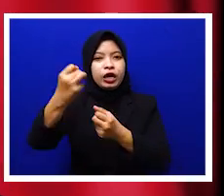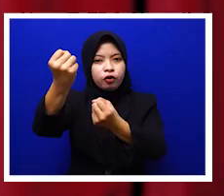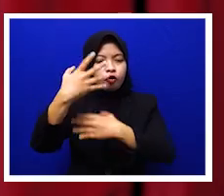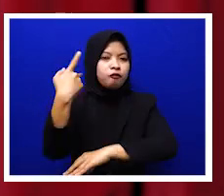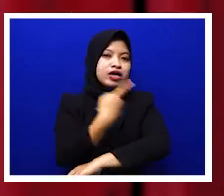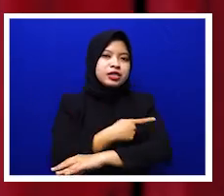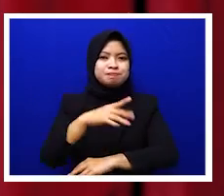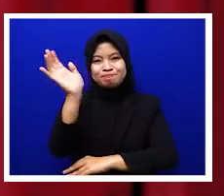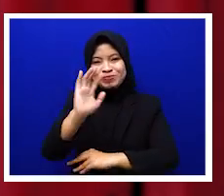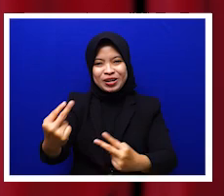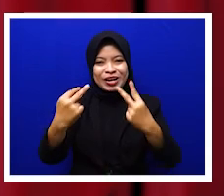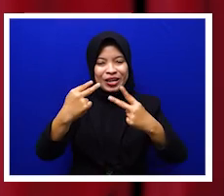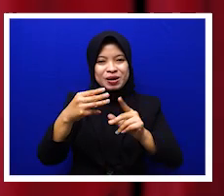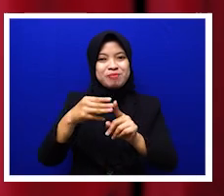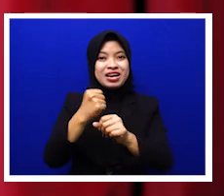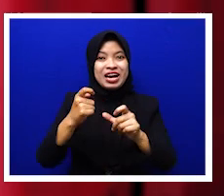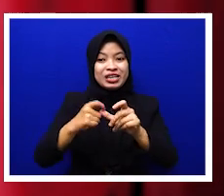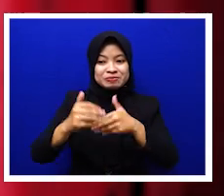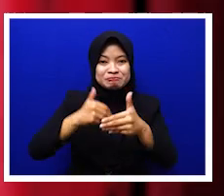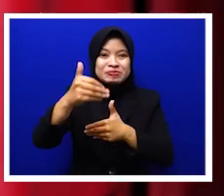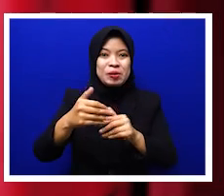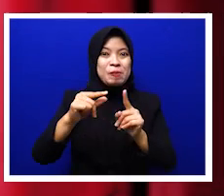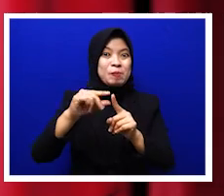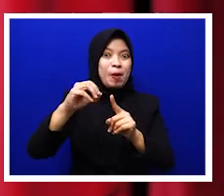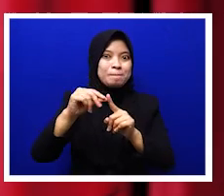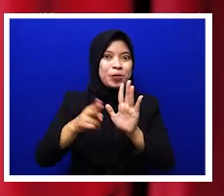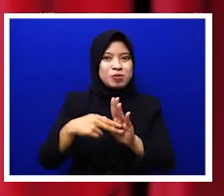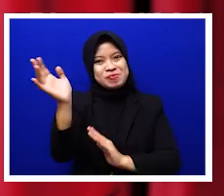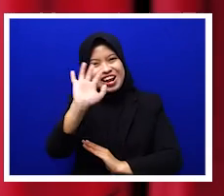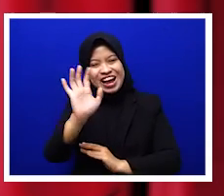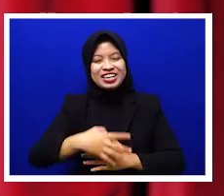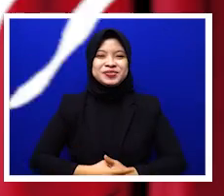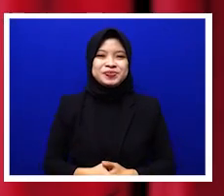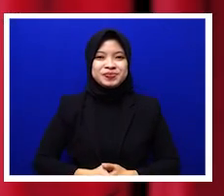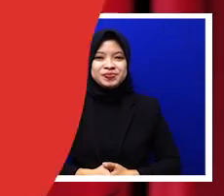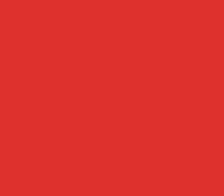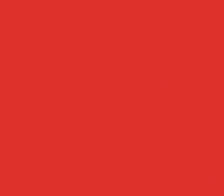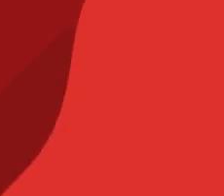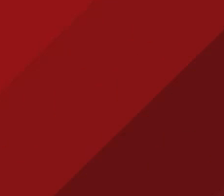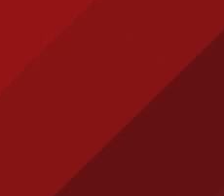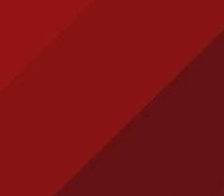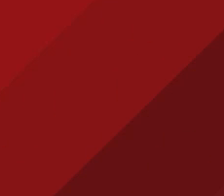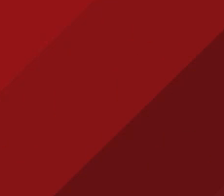s.id/infovaksin. Sampai jumpa lagi di BGS next episode bersama gue Popon Pekerok. Dadah.